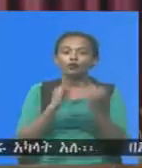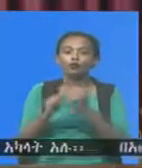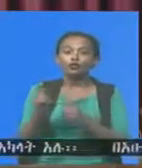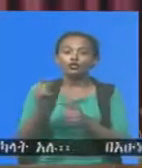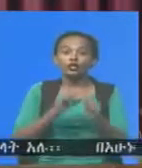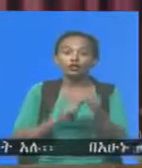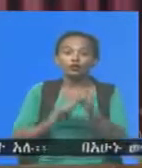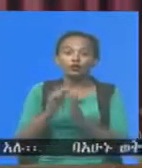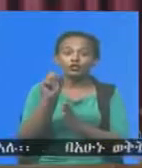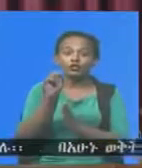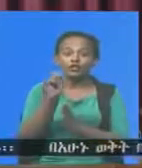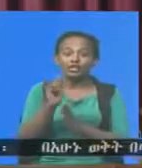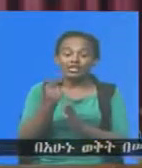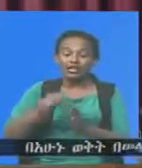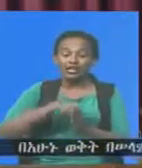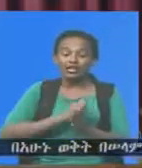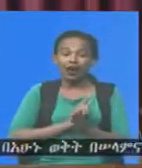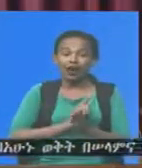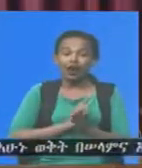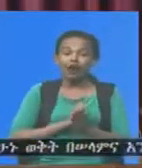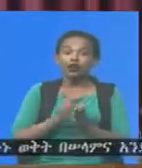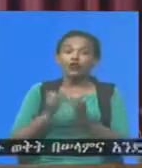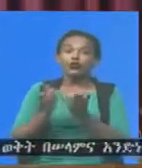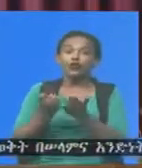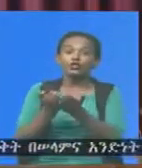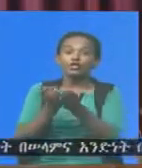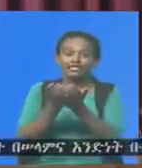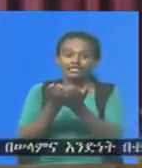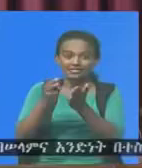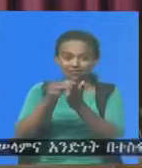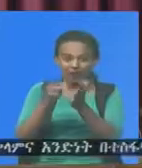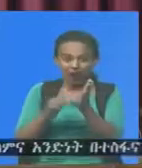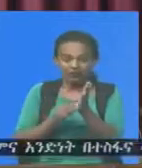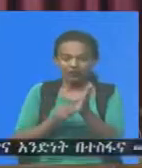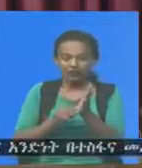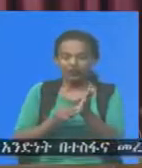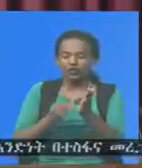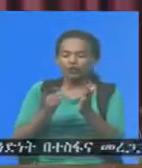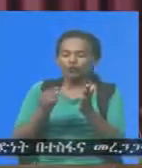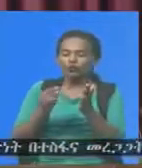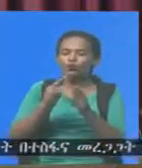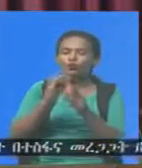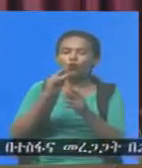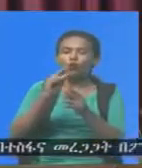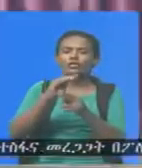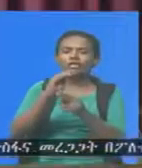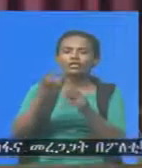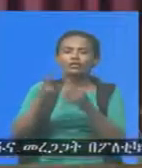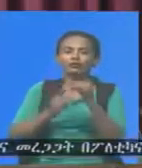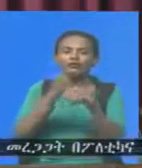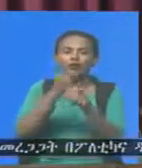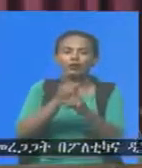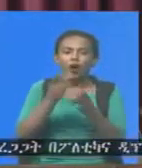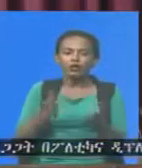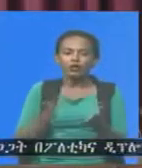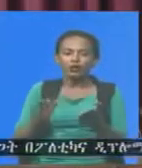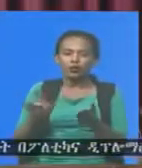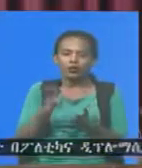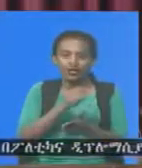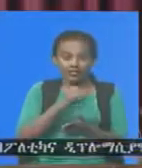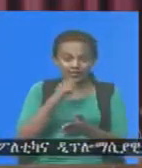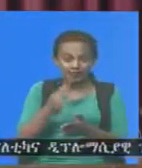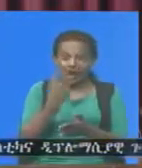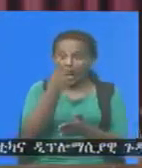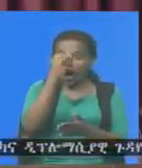የኛ ሎጂስቲክስ ስርዓት ሞደርን አውቶሜት የተደረገ አይደለም ልክ የቴሌኮም ችግር እዚህም ጋር ይመጣል ማለት ነው አንድ